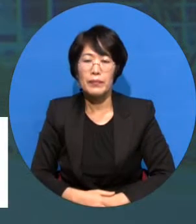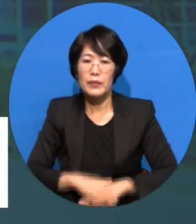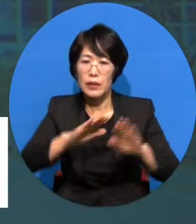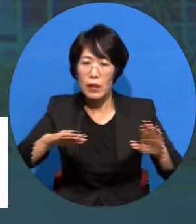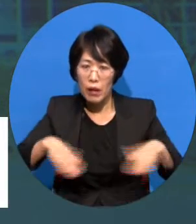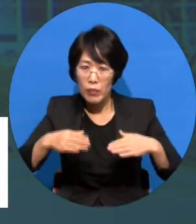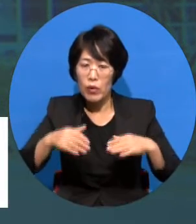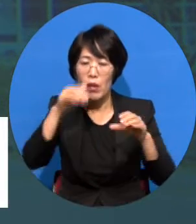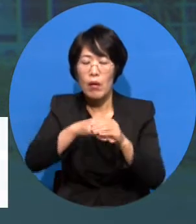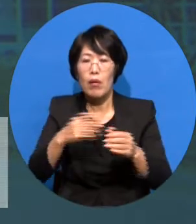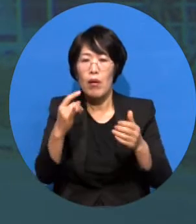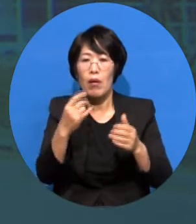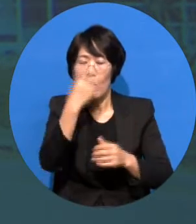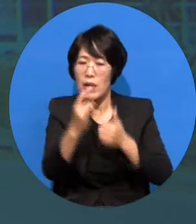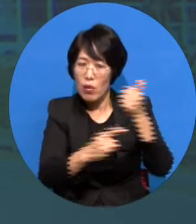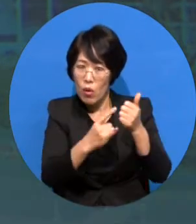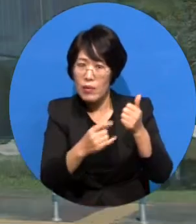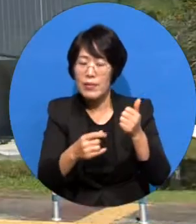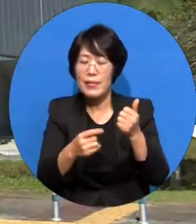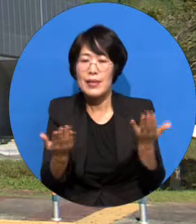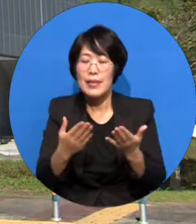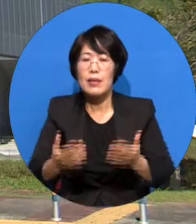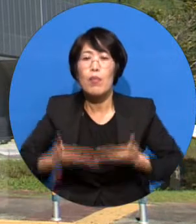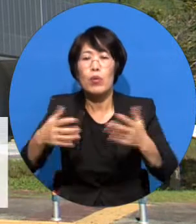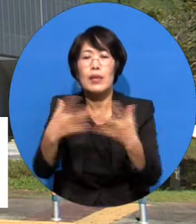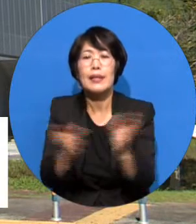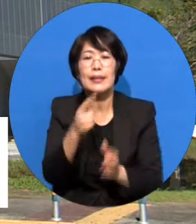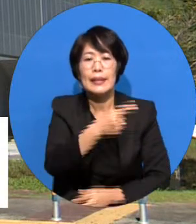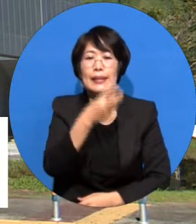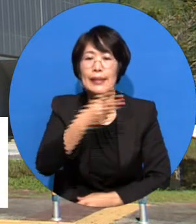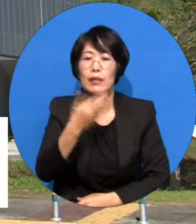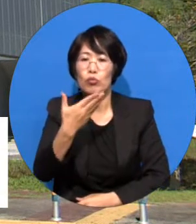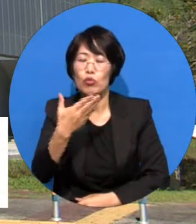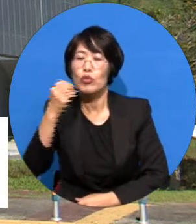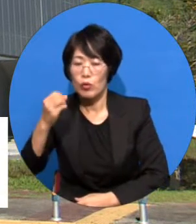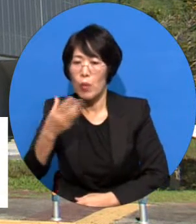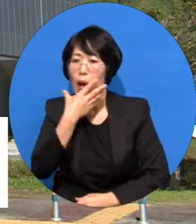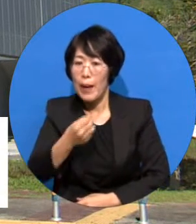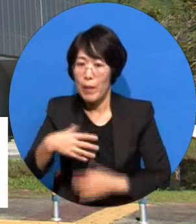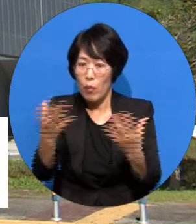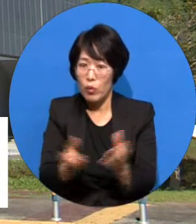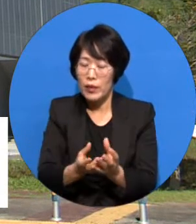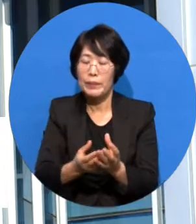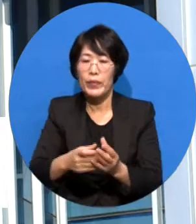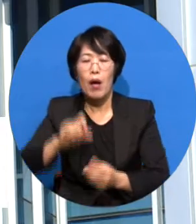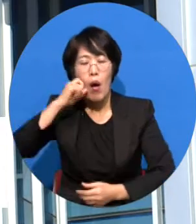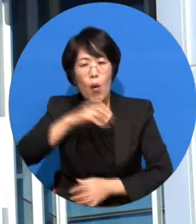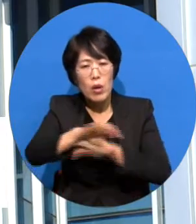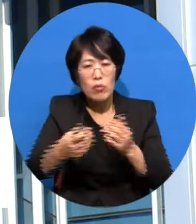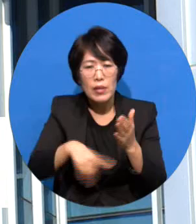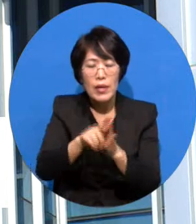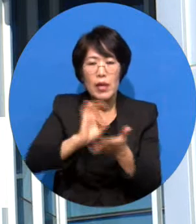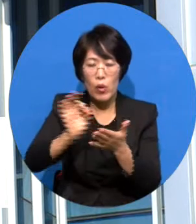전라남도선거관리위원회 직원 봉사단체인 1390 행복 봉사단의 어려운 이웃들을 위해 써달라며